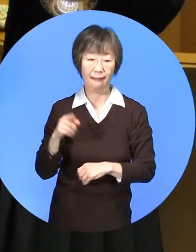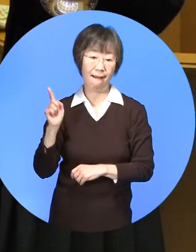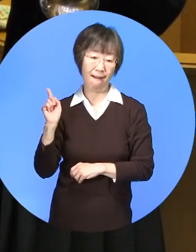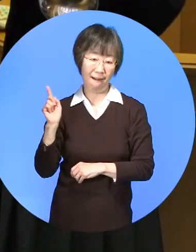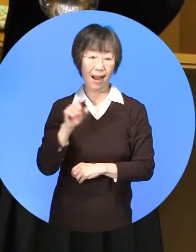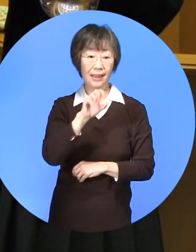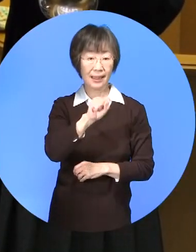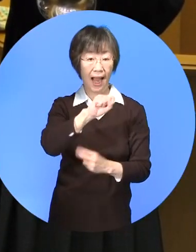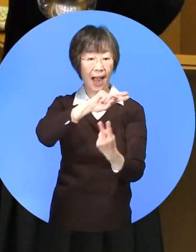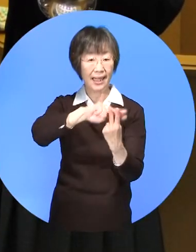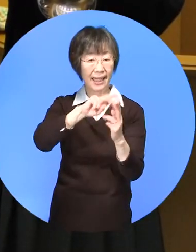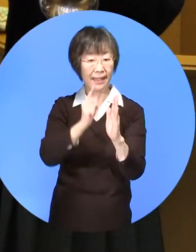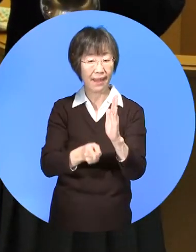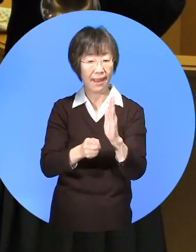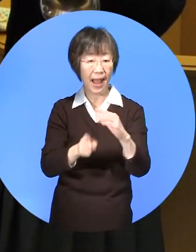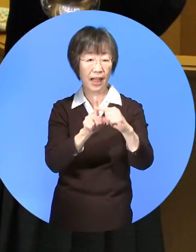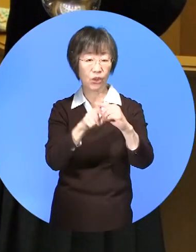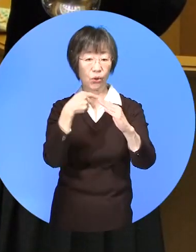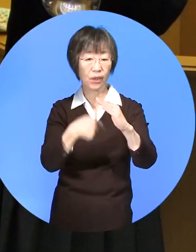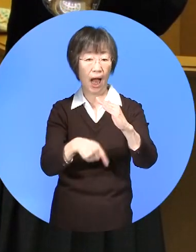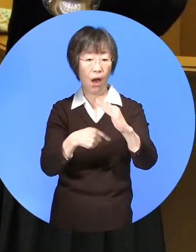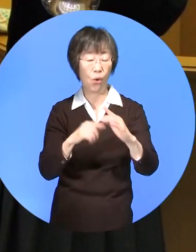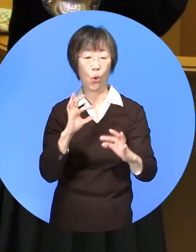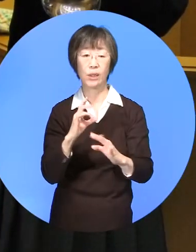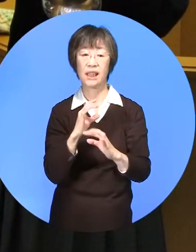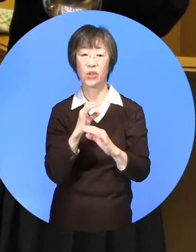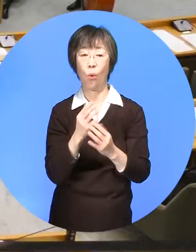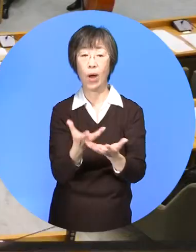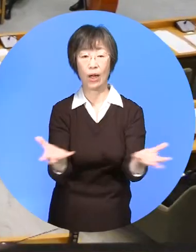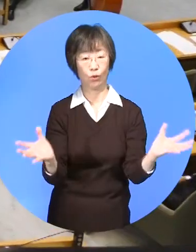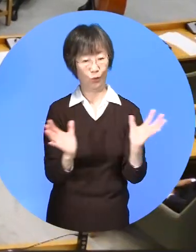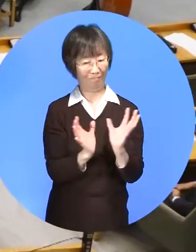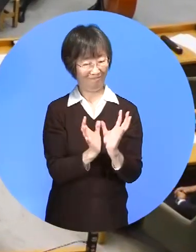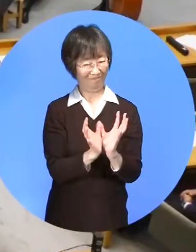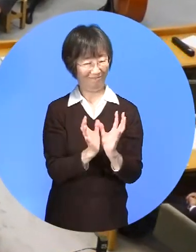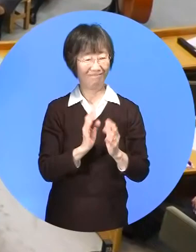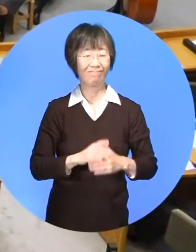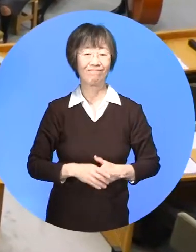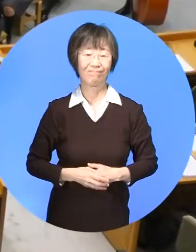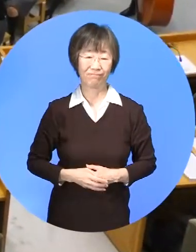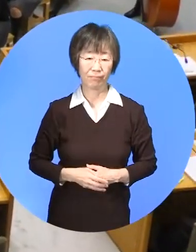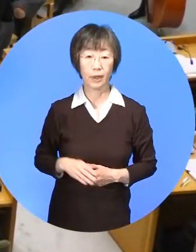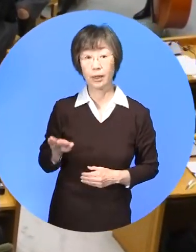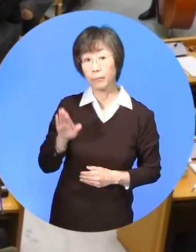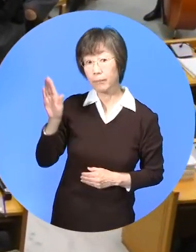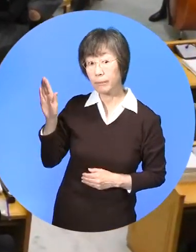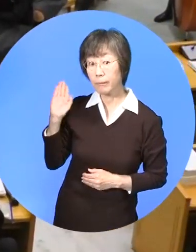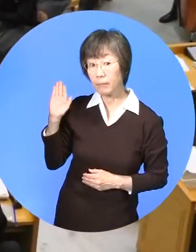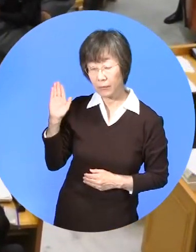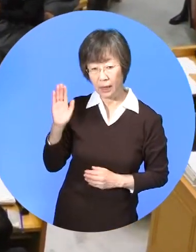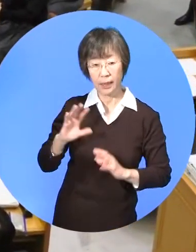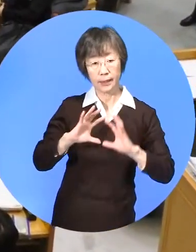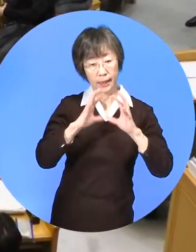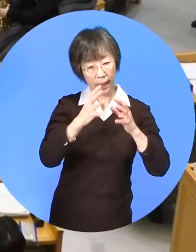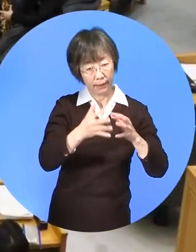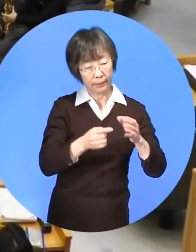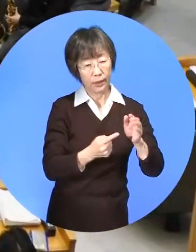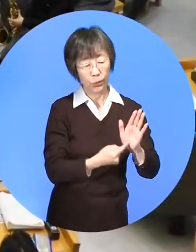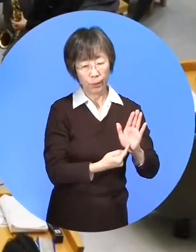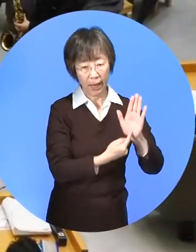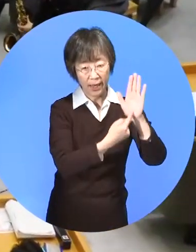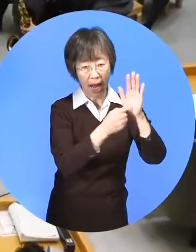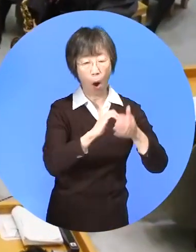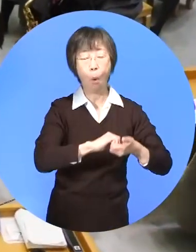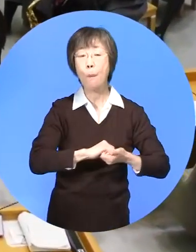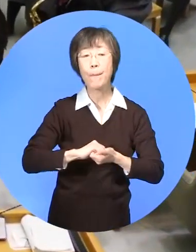した西寺中学校吹奏楽部の生徒たち。生徒たちは世界的なオペラ、アイーダの凱